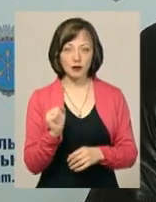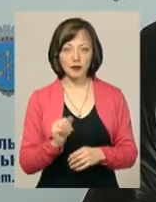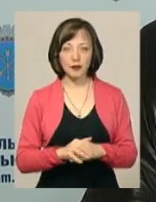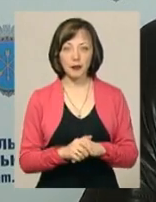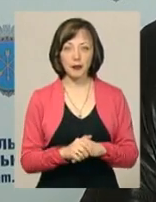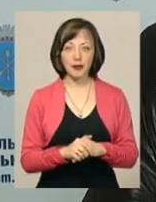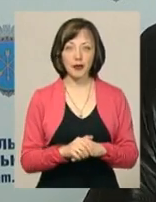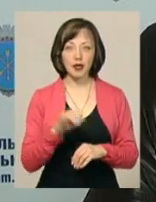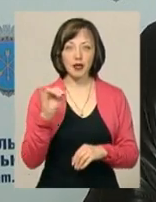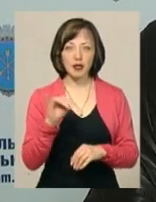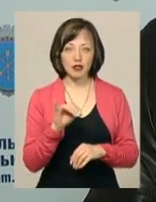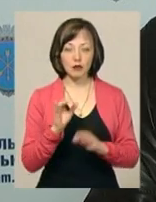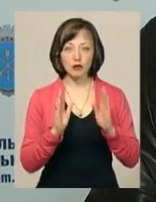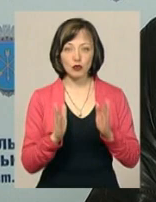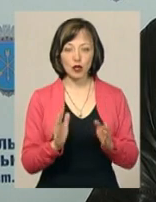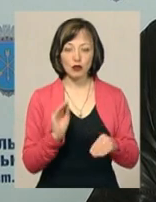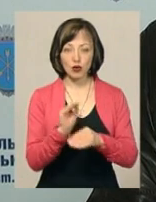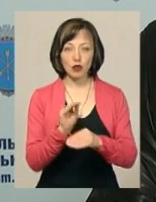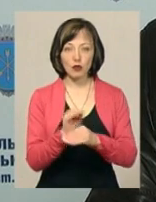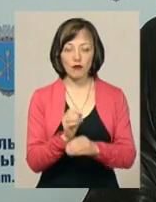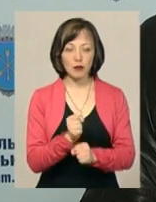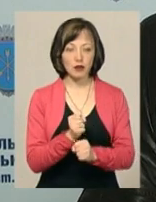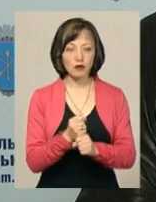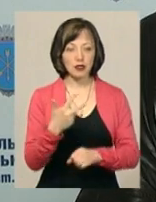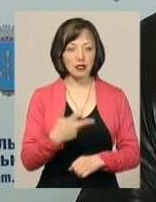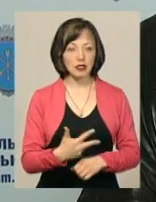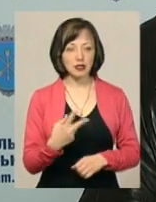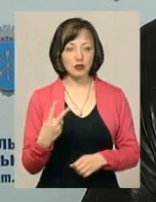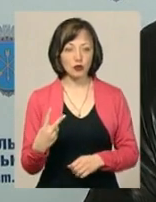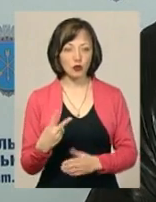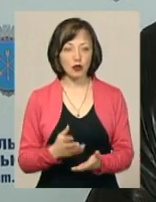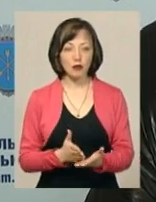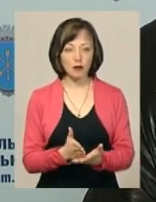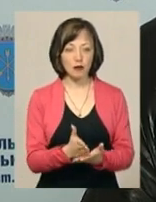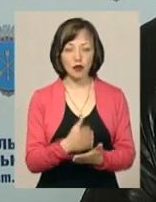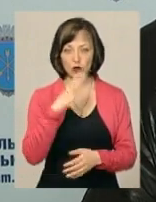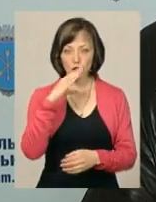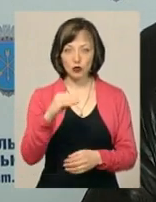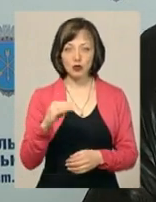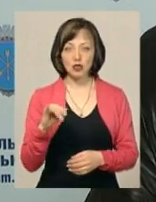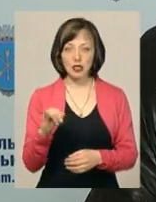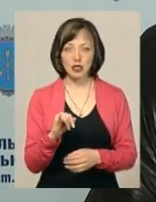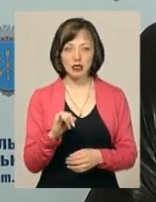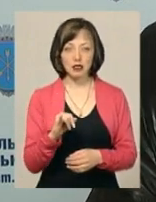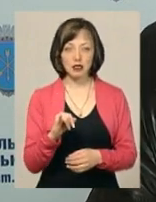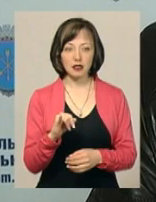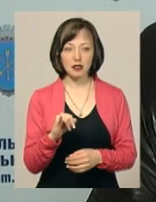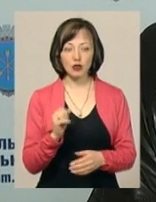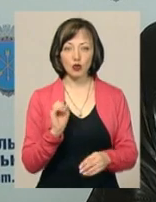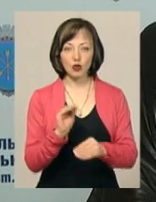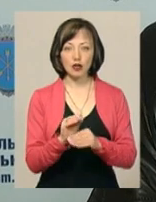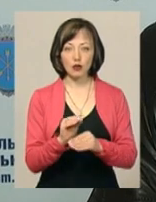Шаровички. І буде додатково працювати 32-й маршрут і, скоріше за все, буде ще